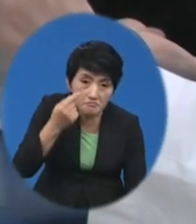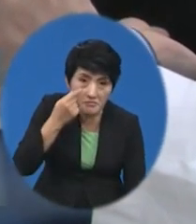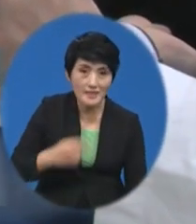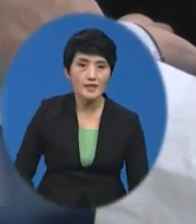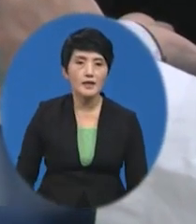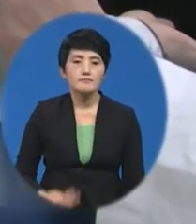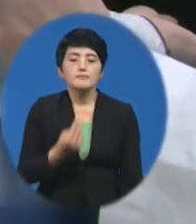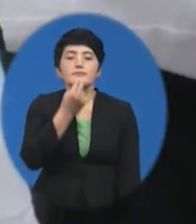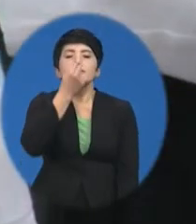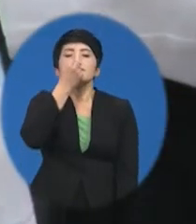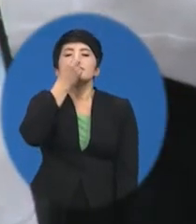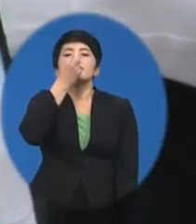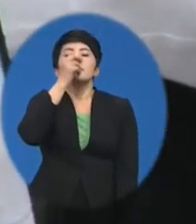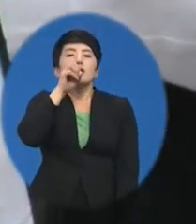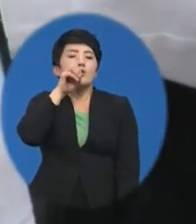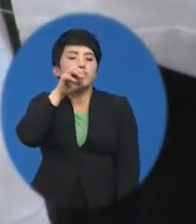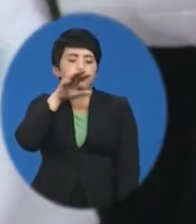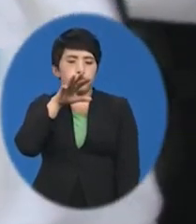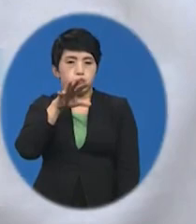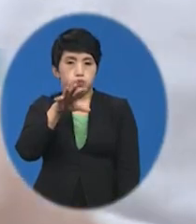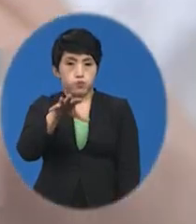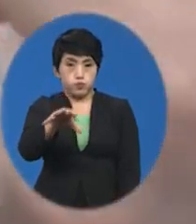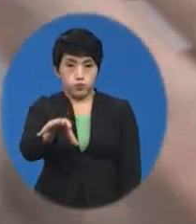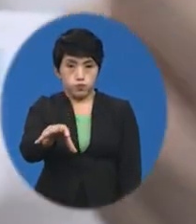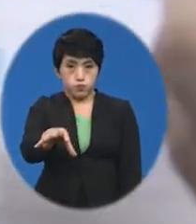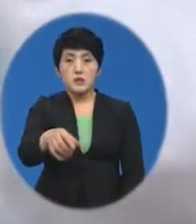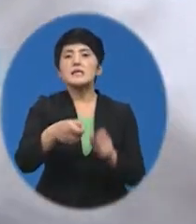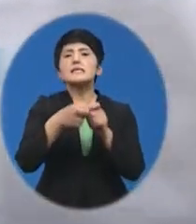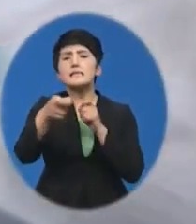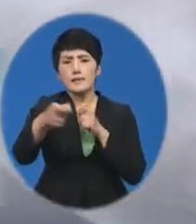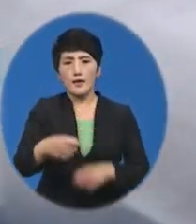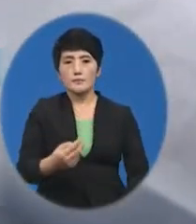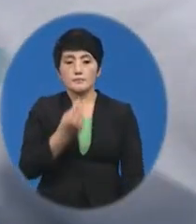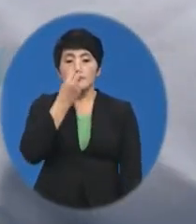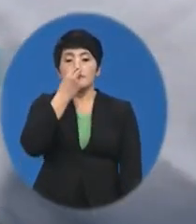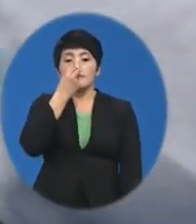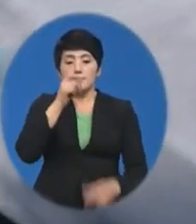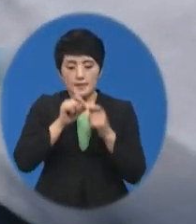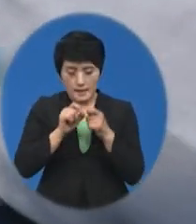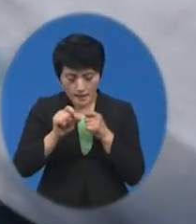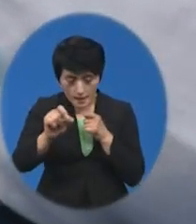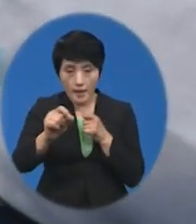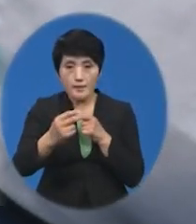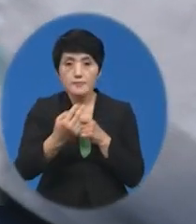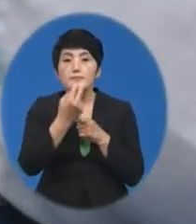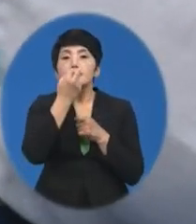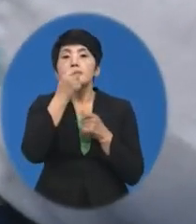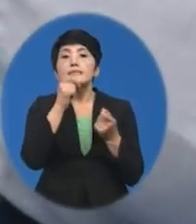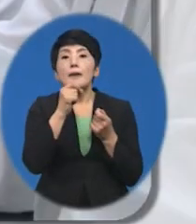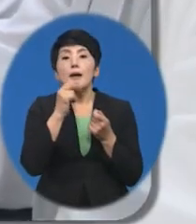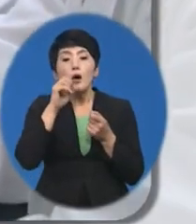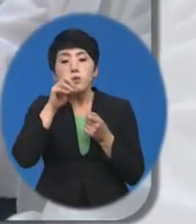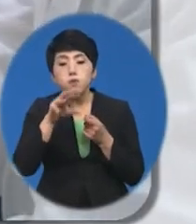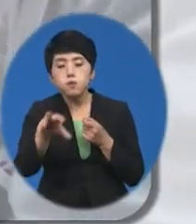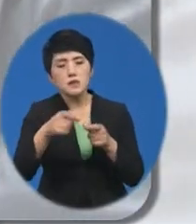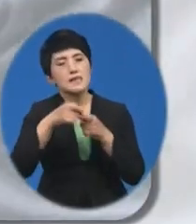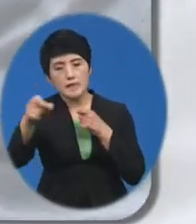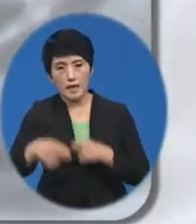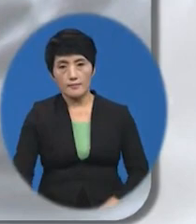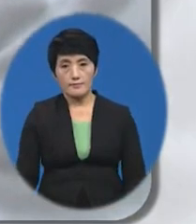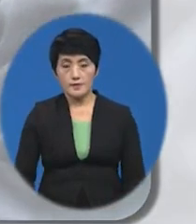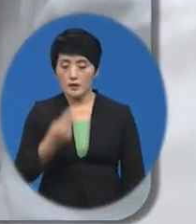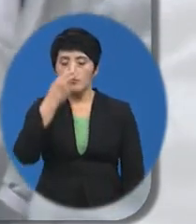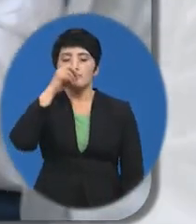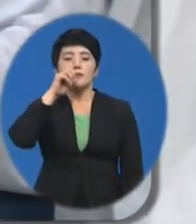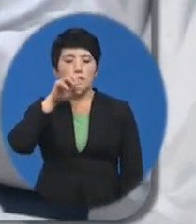그거보다 2배 이상 길게 숨을 내뱉어주면 됩니다. 완벽한 이완 운동이 될 수 있도록 길게 내뱉어주시는 게 중요합니다. 그